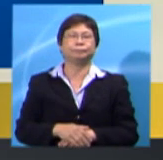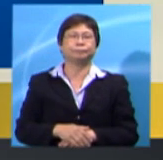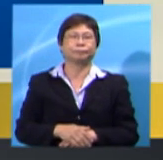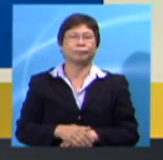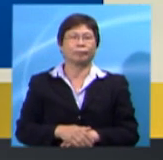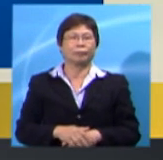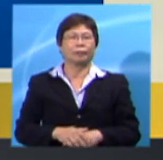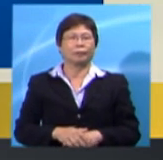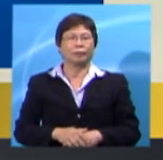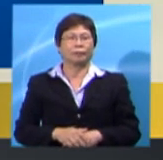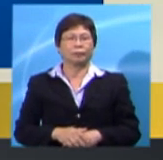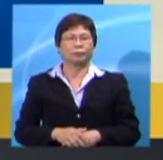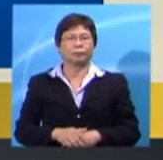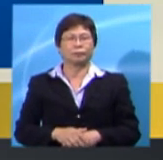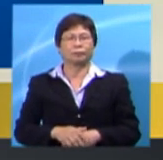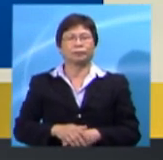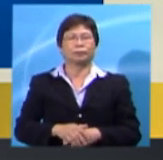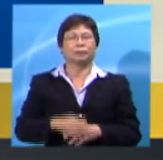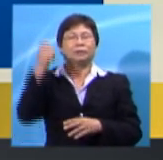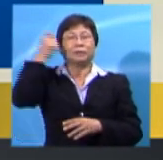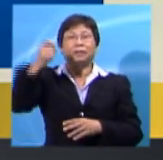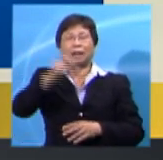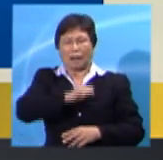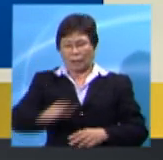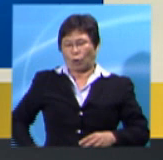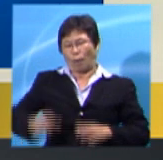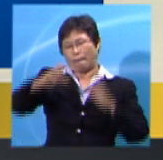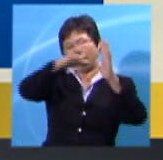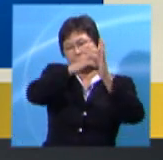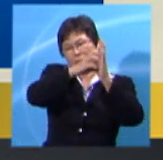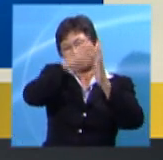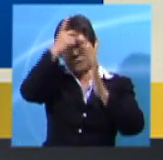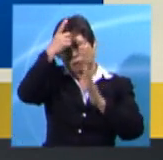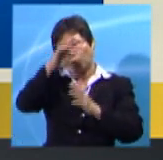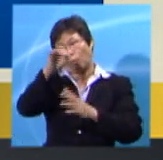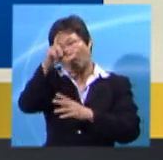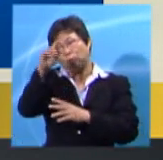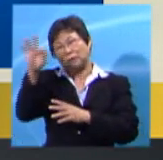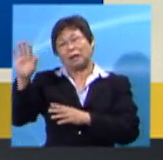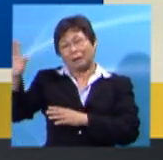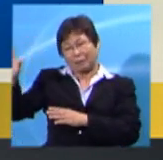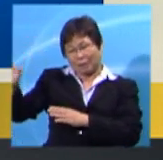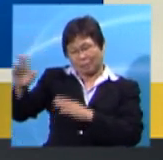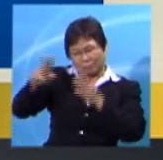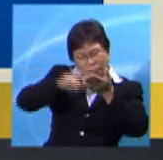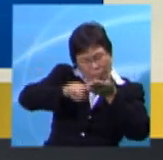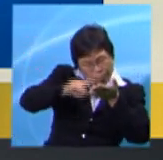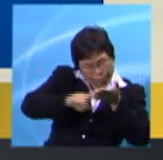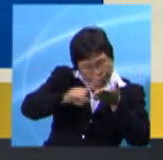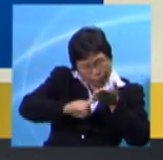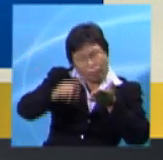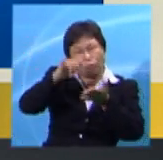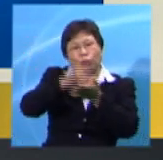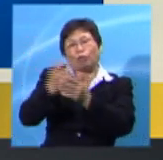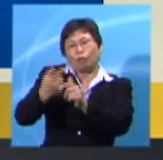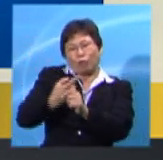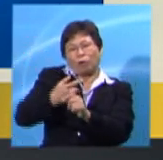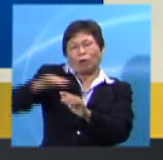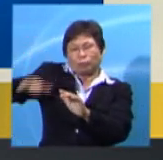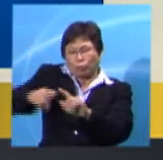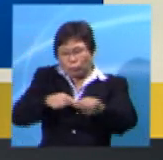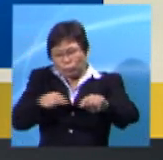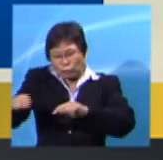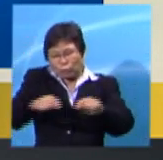morib sementara itu seusaha agong pas Datuk Mustafa Ali berkata pihaknya perlu meneliti dahulu perkara tersebut sebelum mengambil